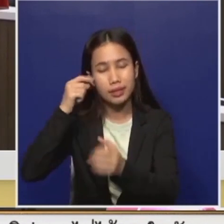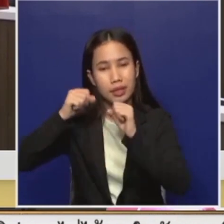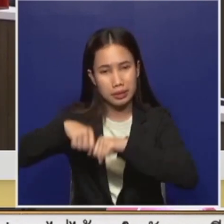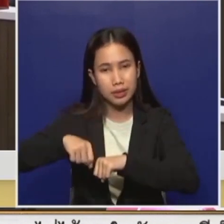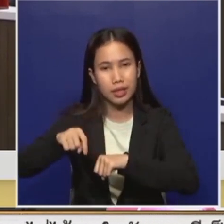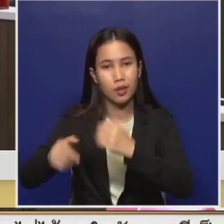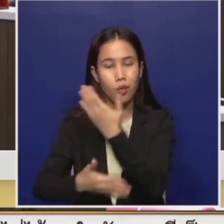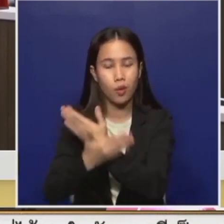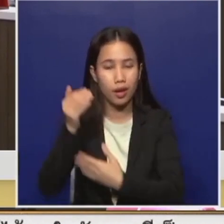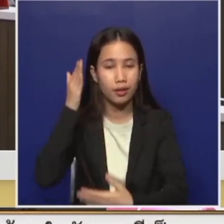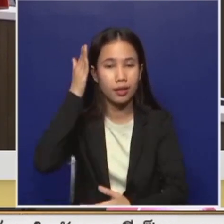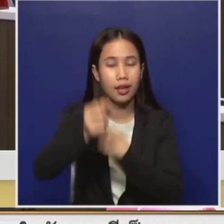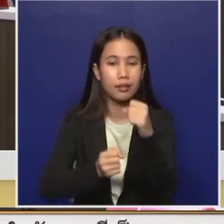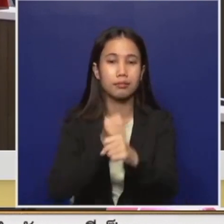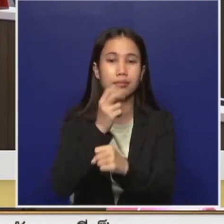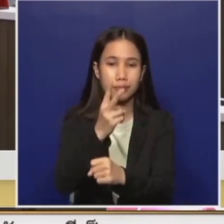อก 2 ปี